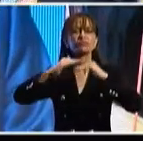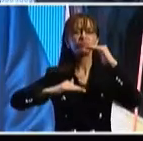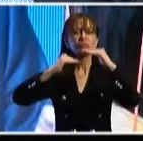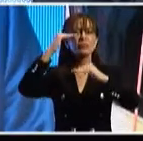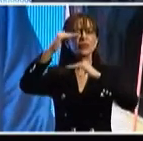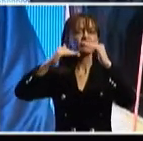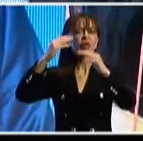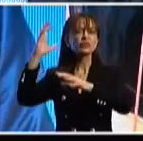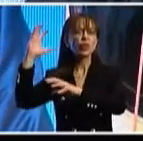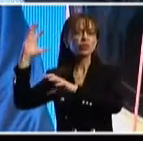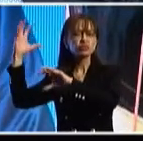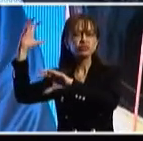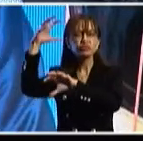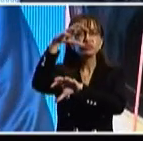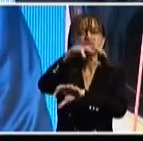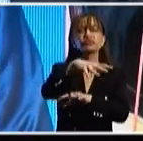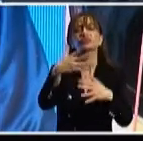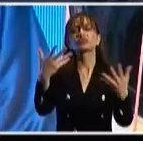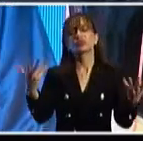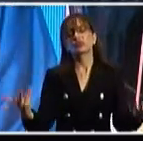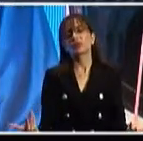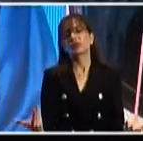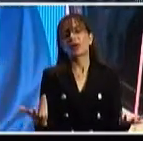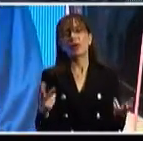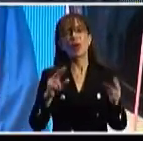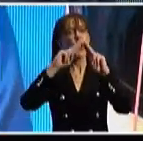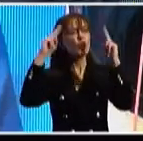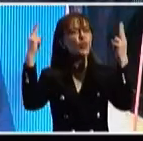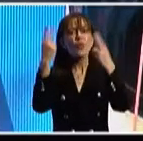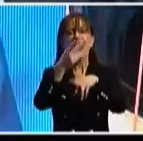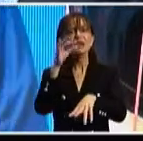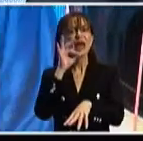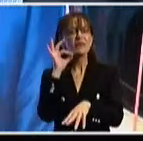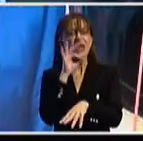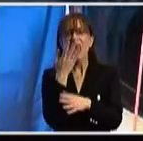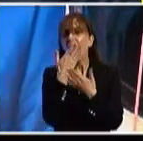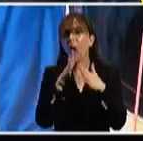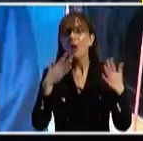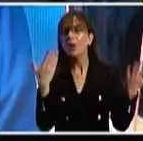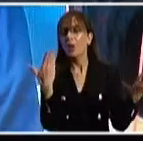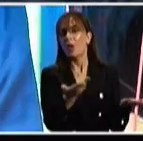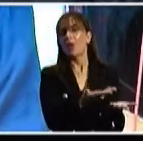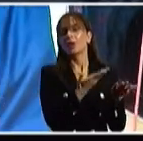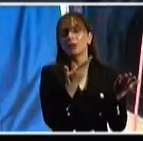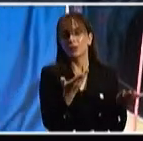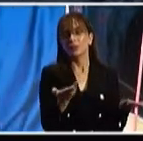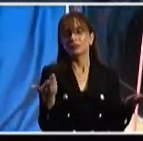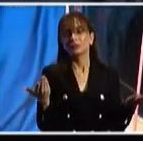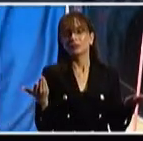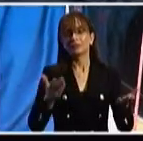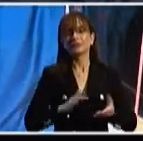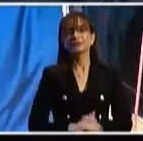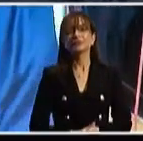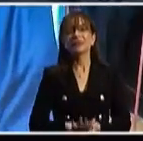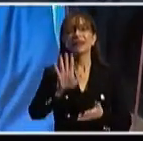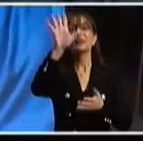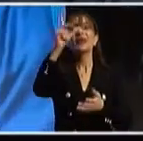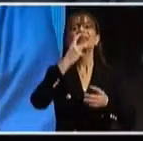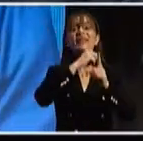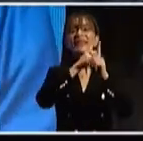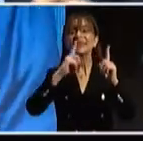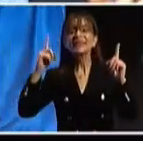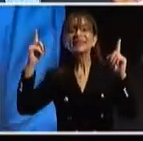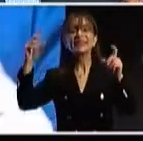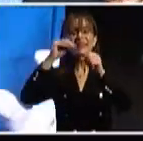neresine giderseniz gidin böyle bir manzarayla karşılaşamazsınız. Daha da acısı 5 yılda bu şehrin